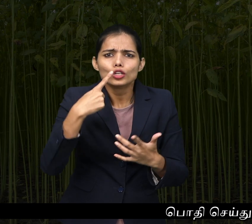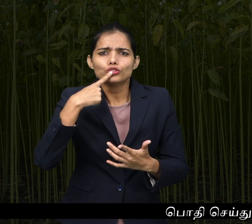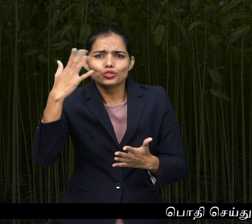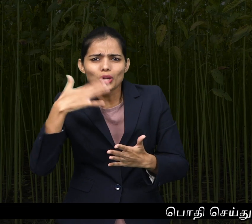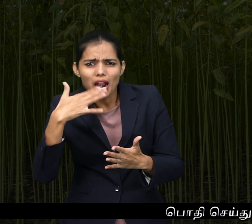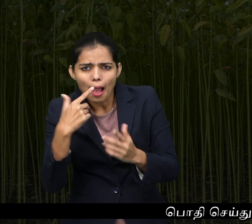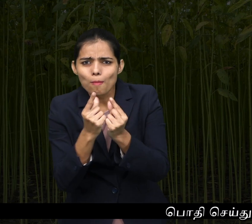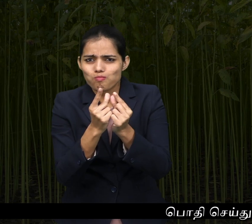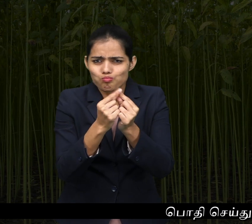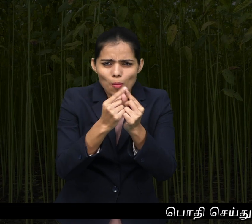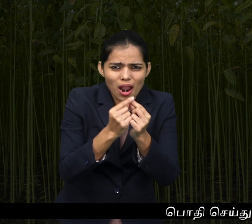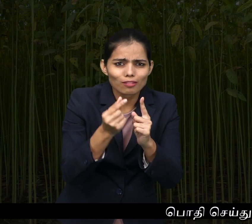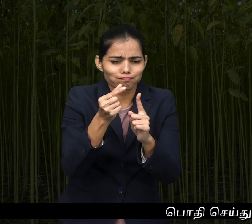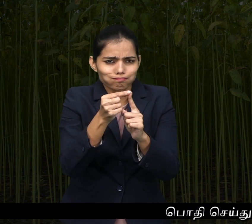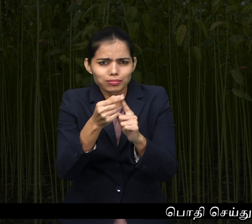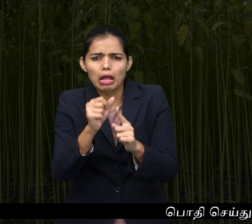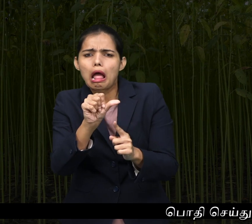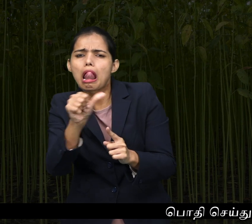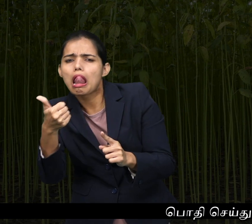பொதி செய்து கொண்டு செல்ல அவை